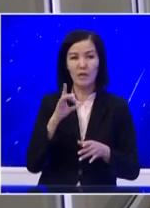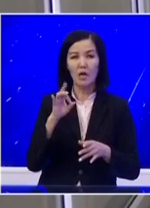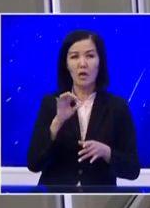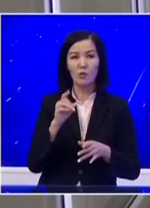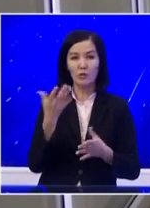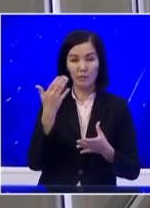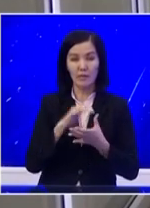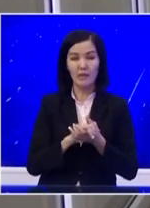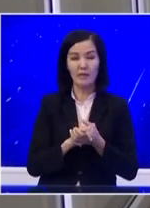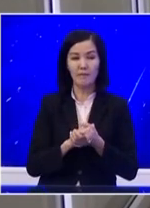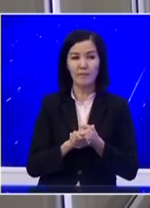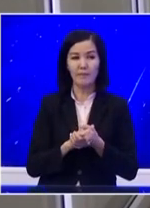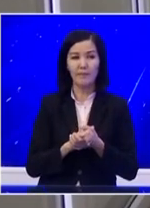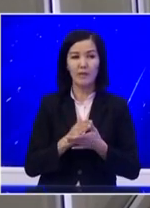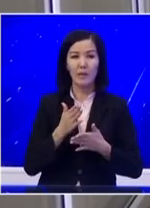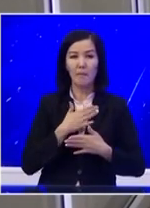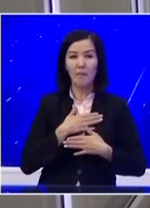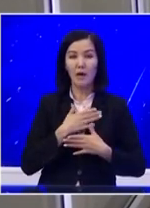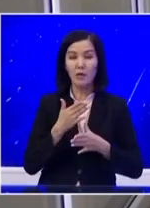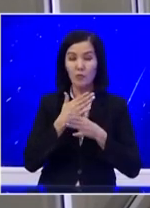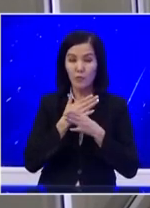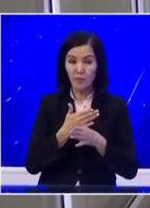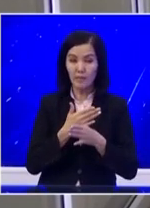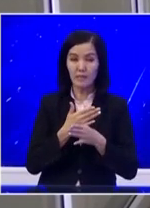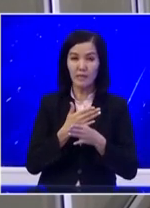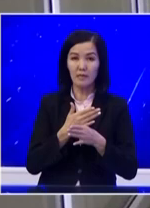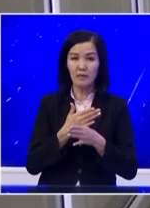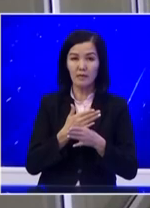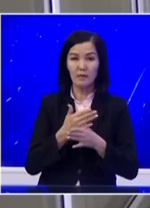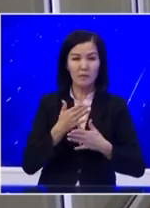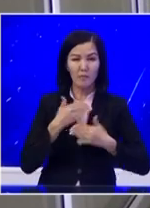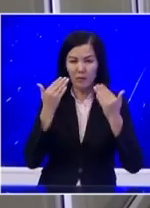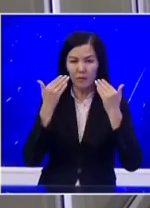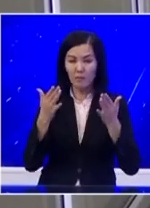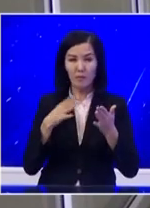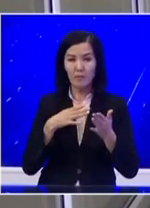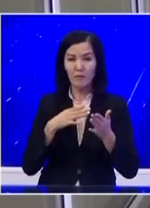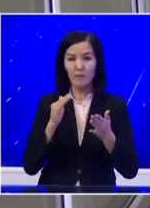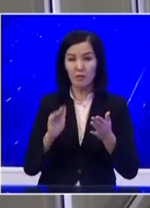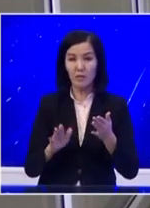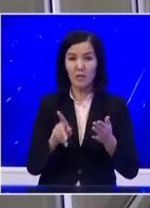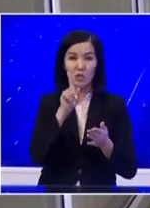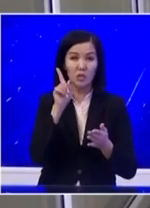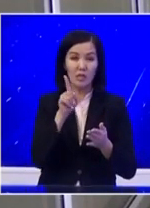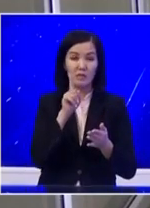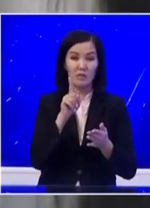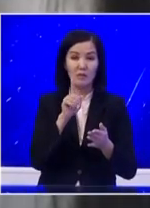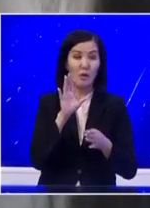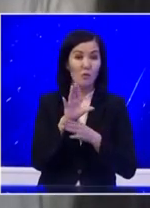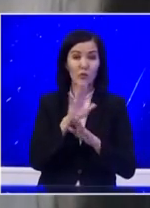апайды танимын. Маған өте қатты көмектесетін, дым білмей келген қыз болдым ғой, енді кішкентай ғана, сол кезде ешқашан